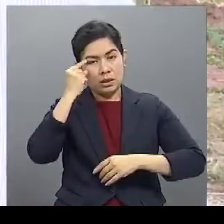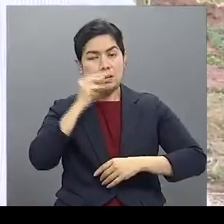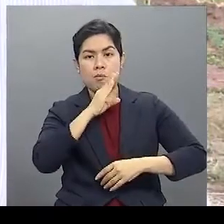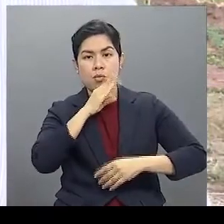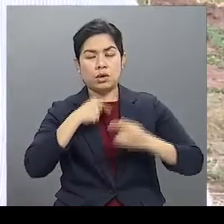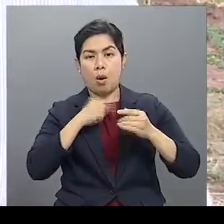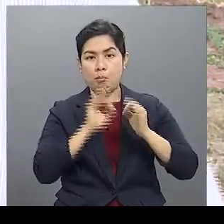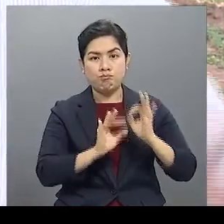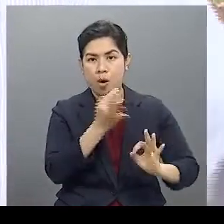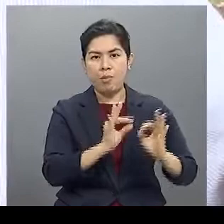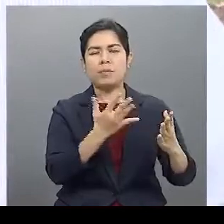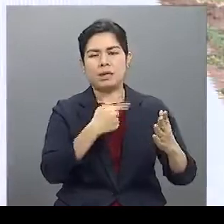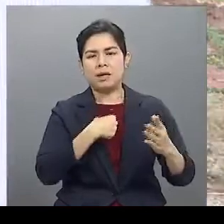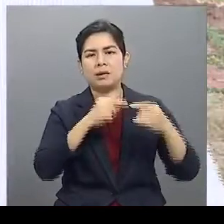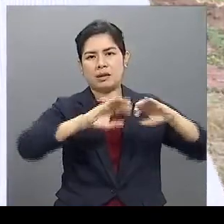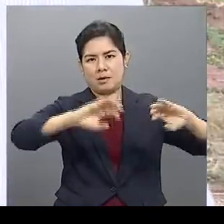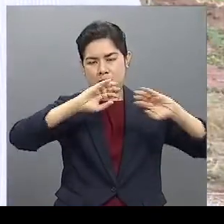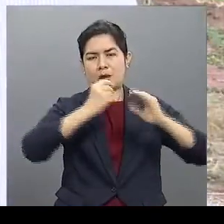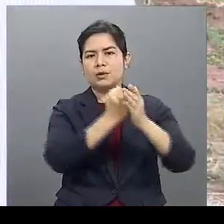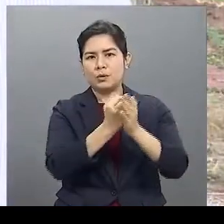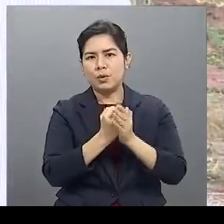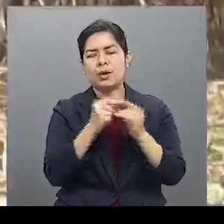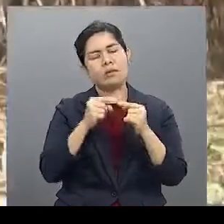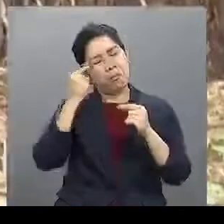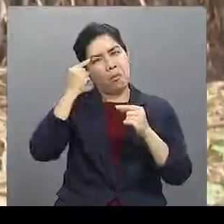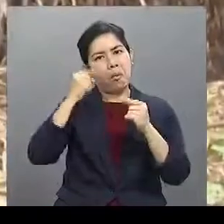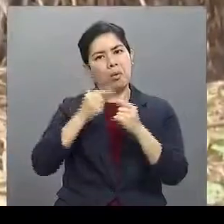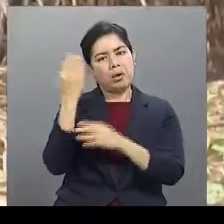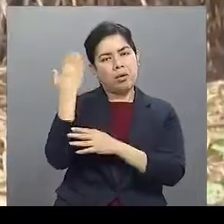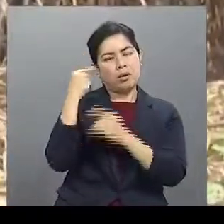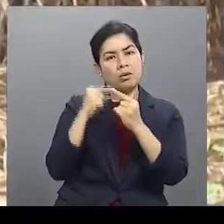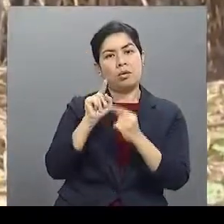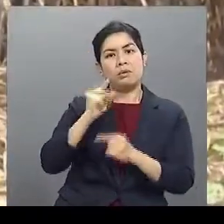บาล 10,000 ล้านน่ะที่ผ่านมาในปีที่แล้ว